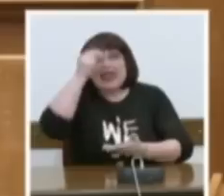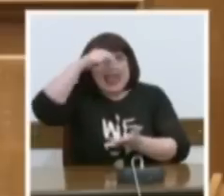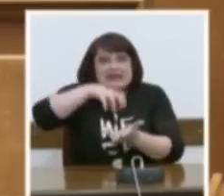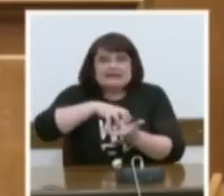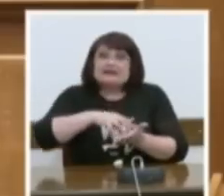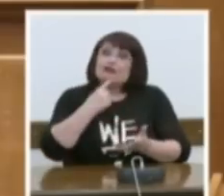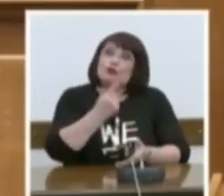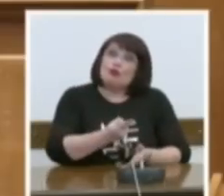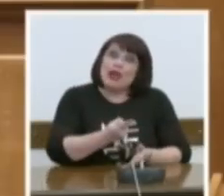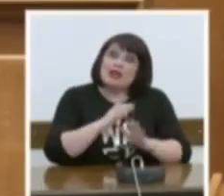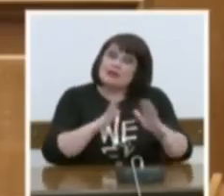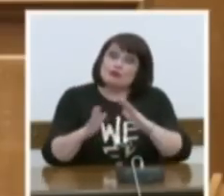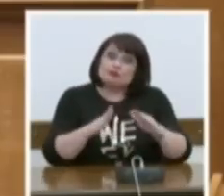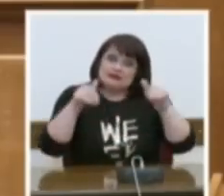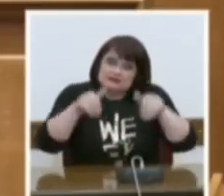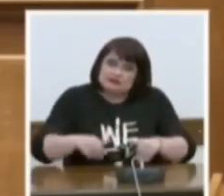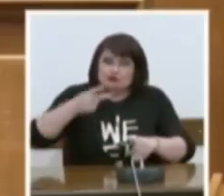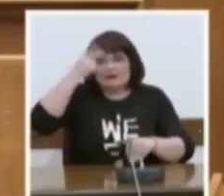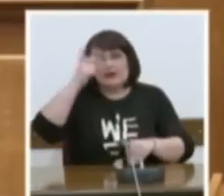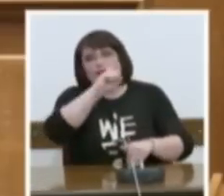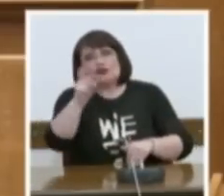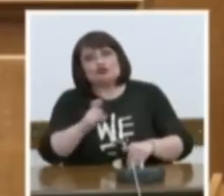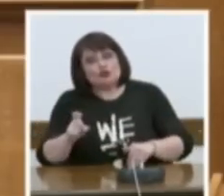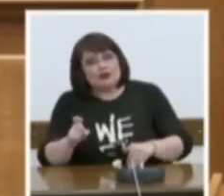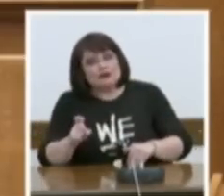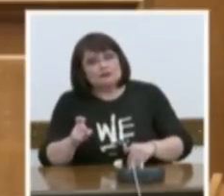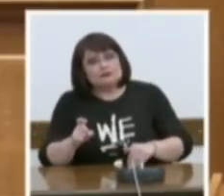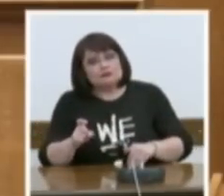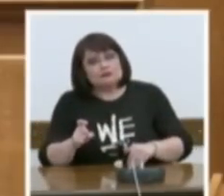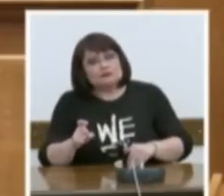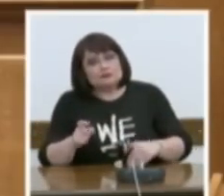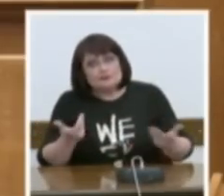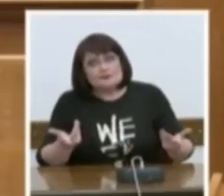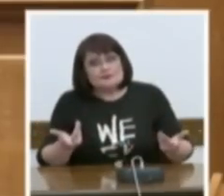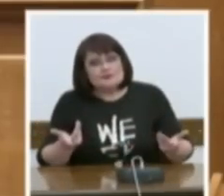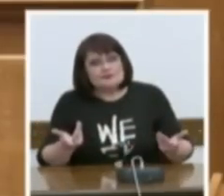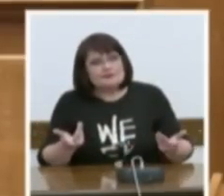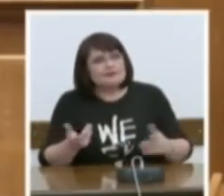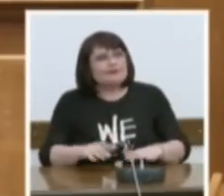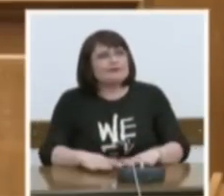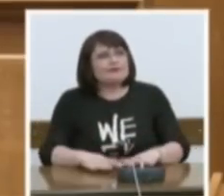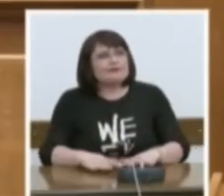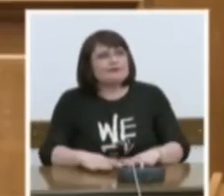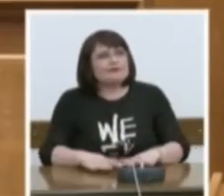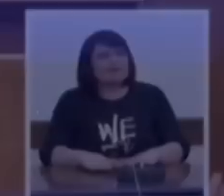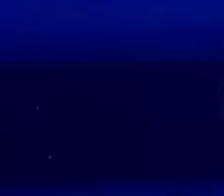το απολύτως σεβαστό δικαίωμα στη ζωή που έχει εξ άκρας συλλήψεως το αγέννητο παιδί.